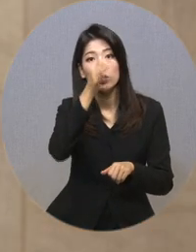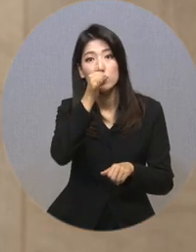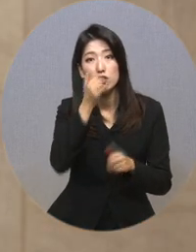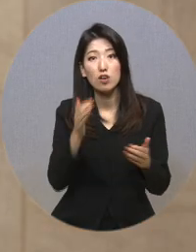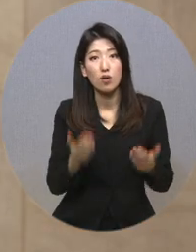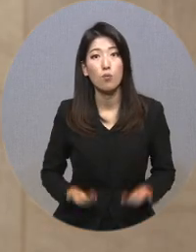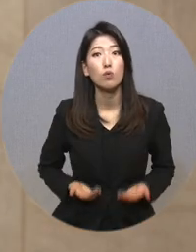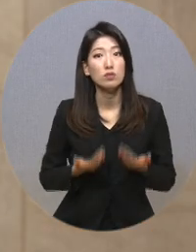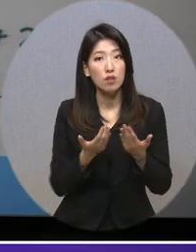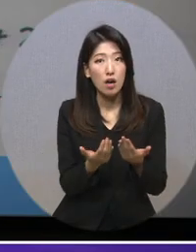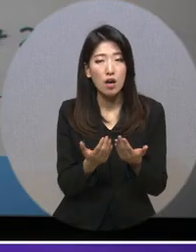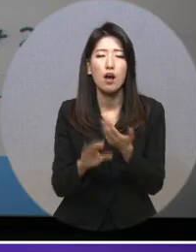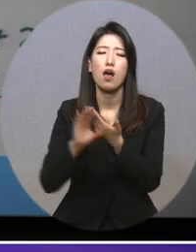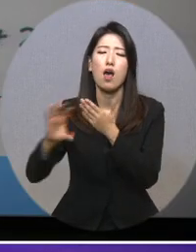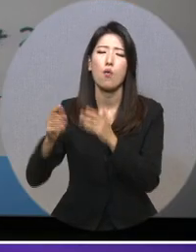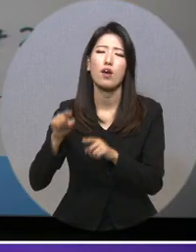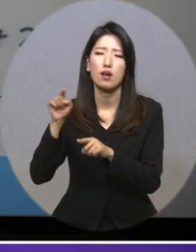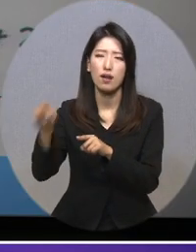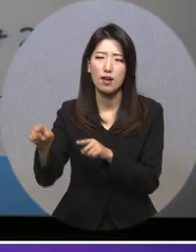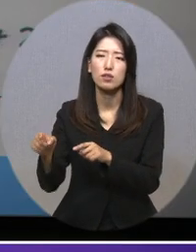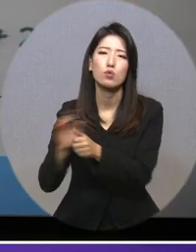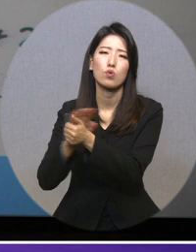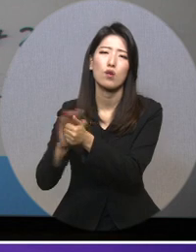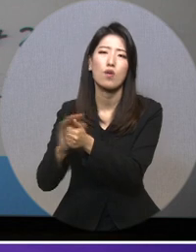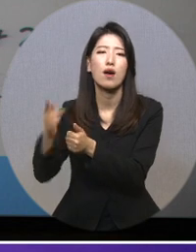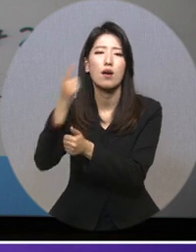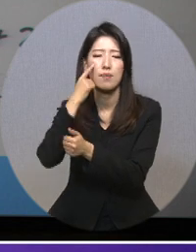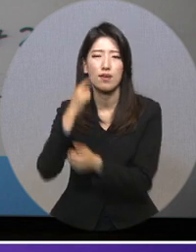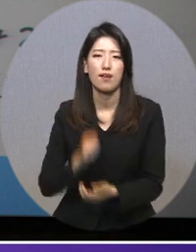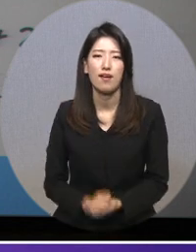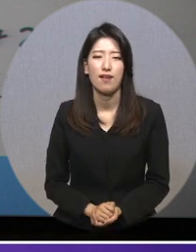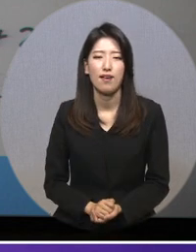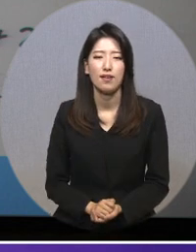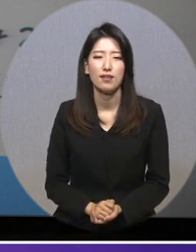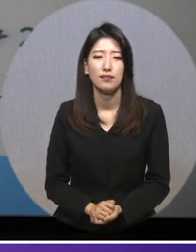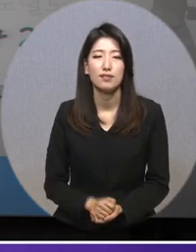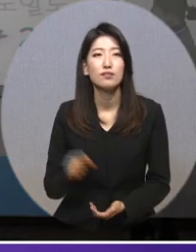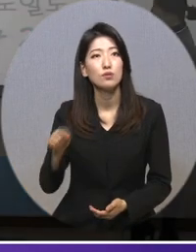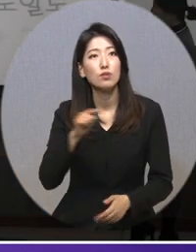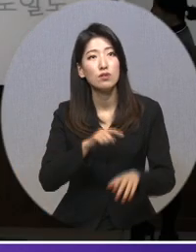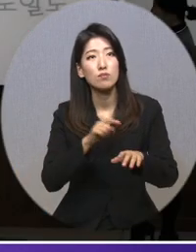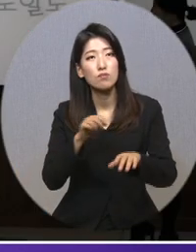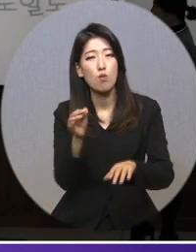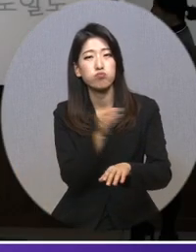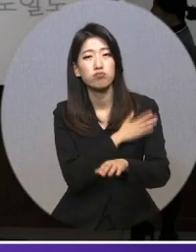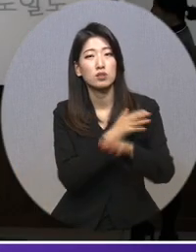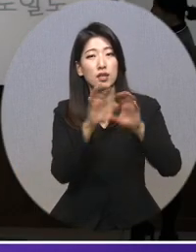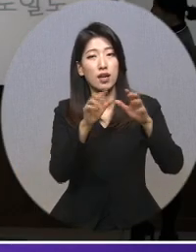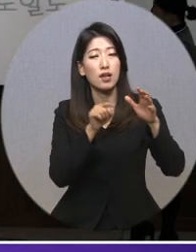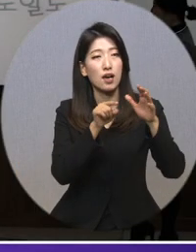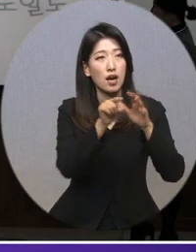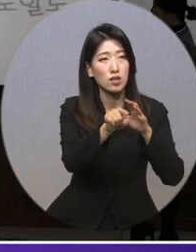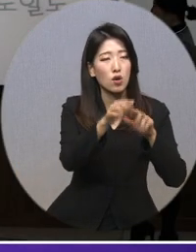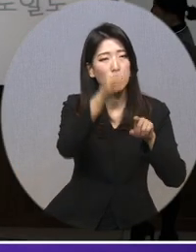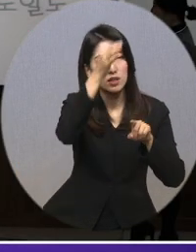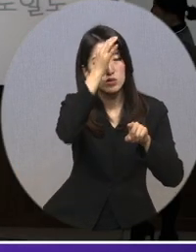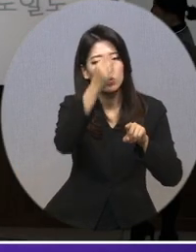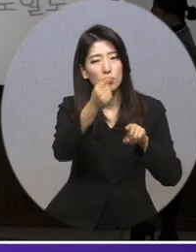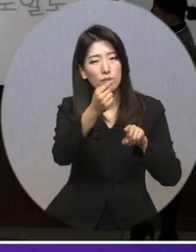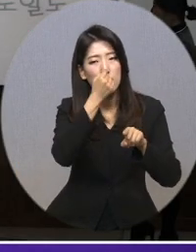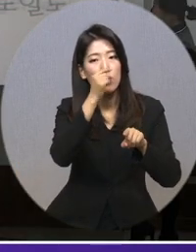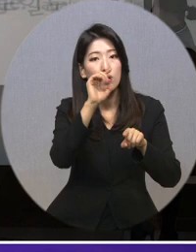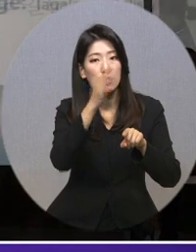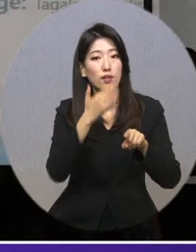말씀하신 것처럼 정말 그 나라에 가서 이제 선진국에 가서 또는 뭐 내가 뭔가 배우고 싶은 기술들이 네네. 있잖아요. 그래서 네네. 어떤